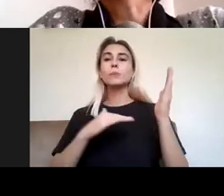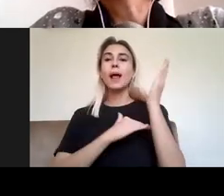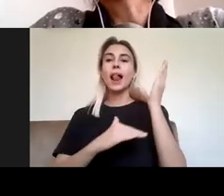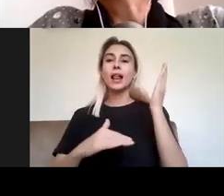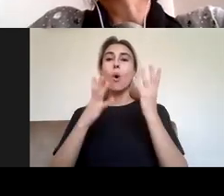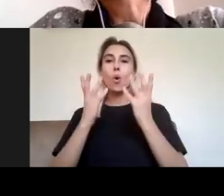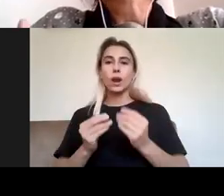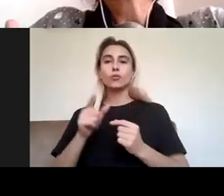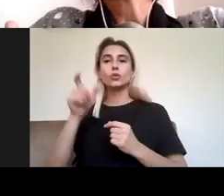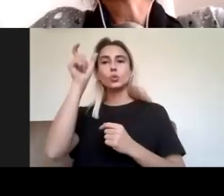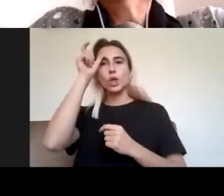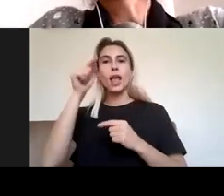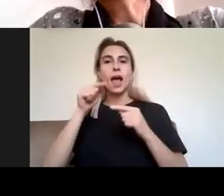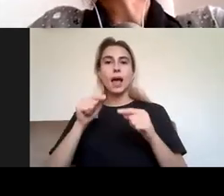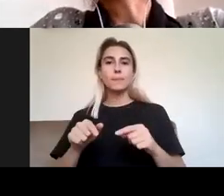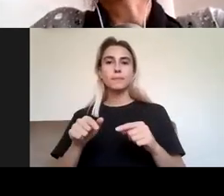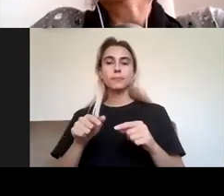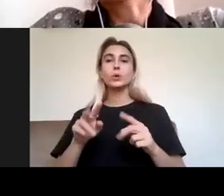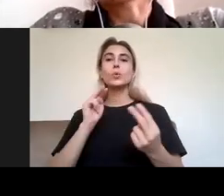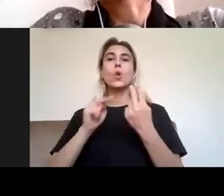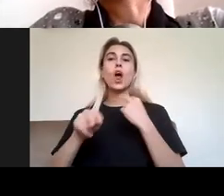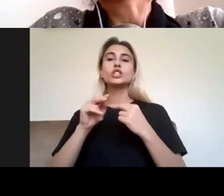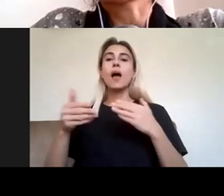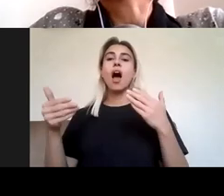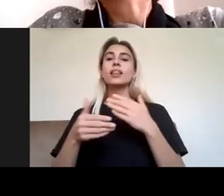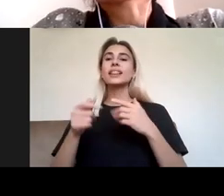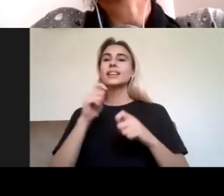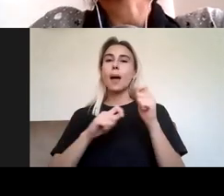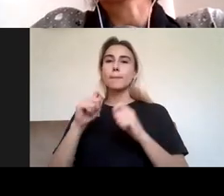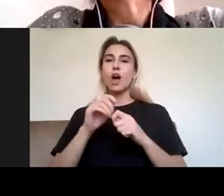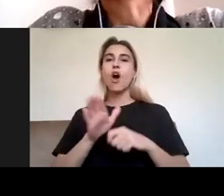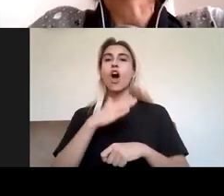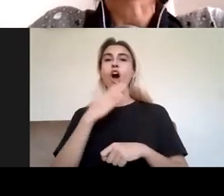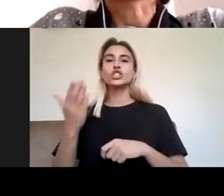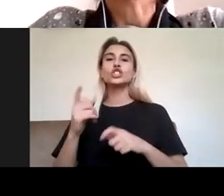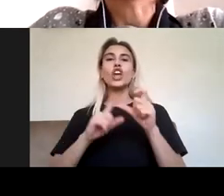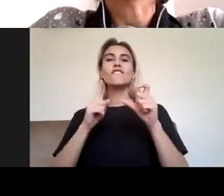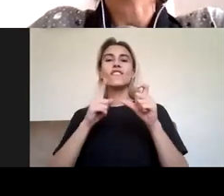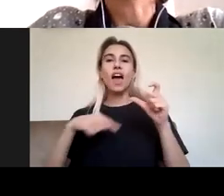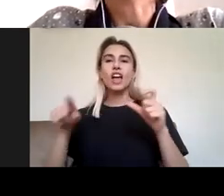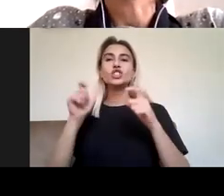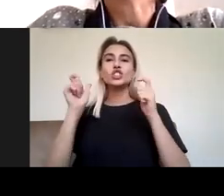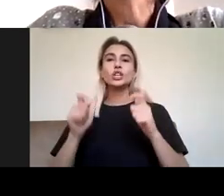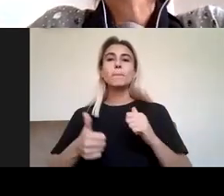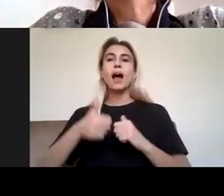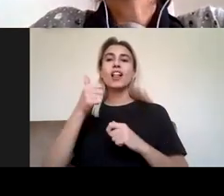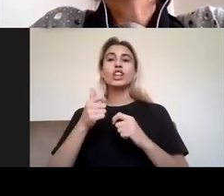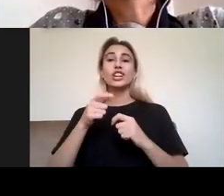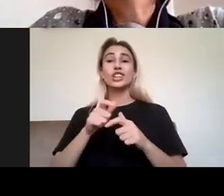oluşturularak Türkiye'nin ulaşım altyapısı ayrıca Çevre Şehircilik Bakanlığı ile beraber geliştirdikleri